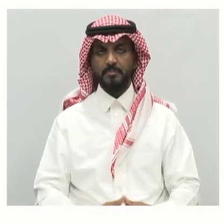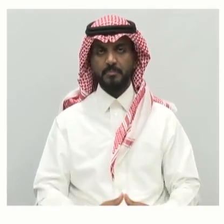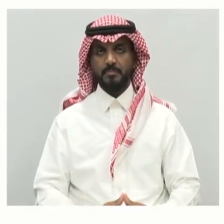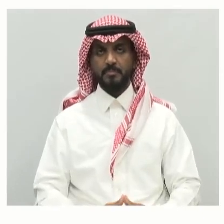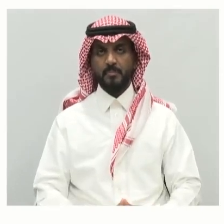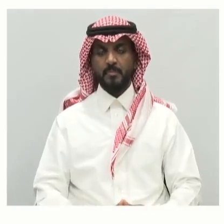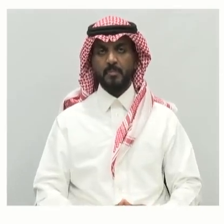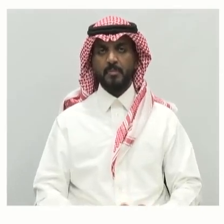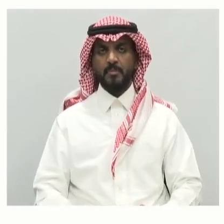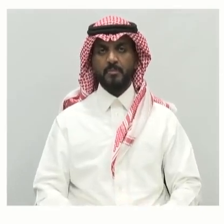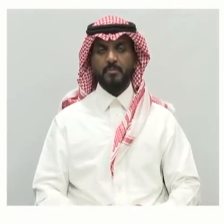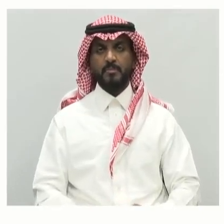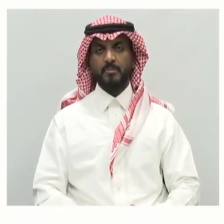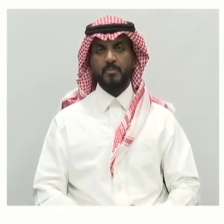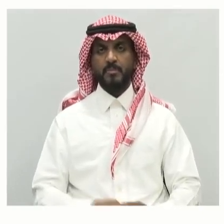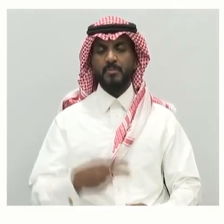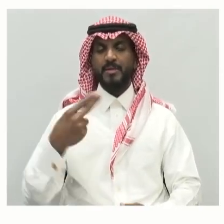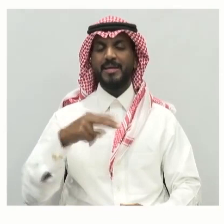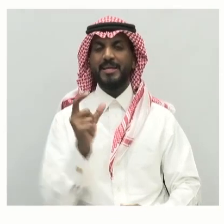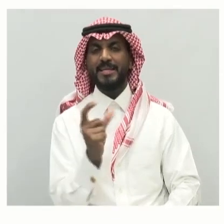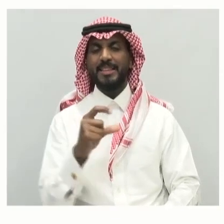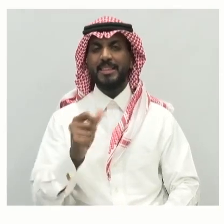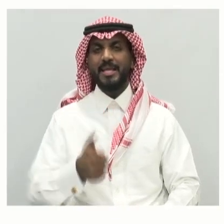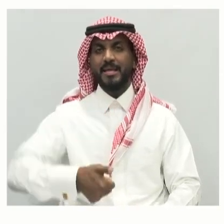احسنتم عندنا